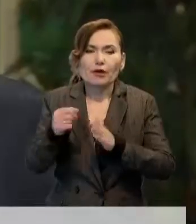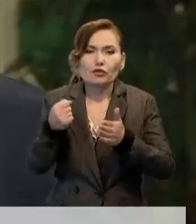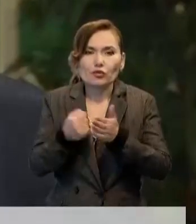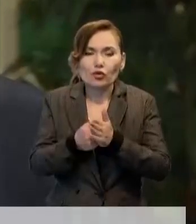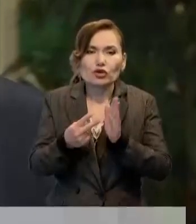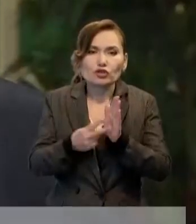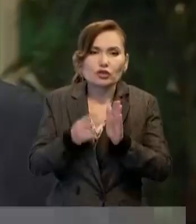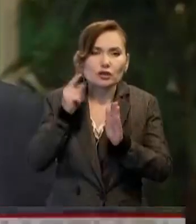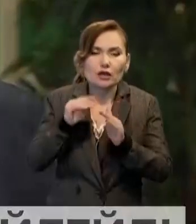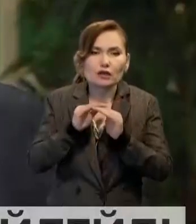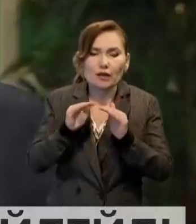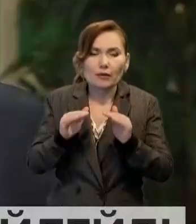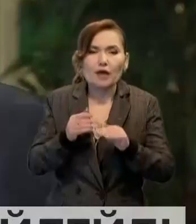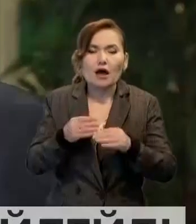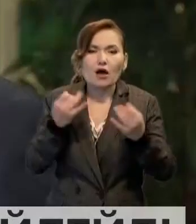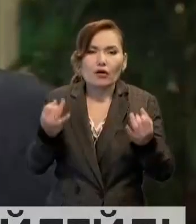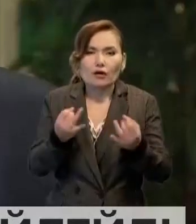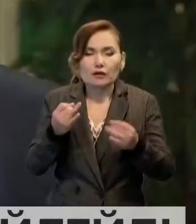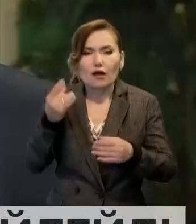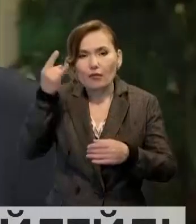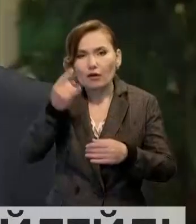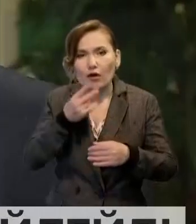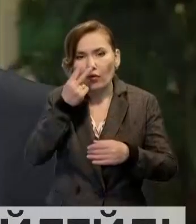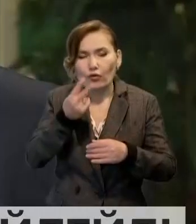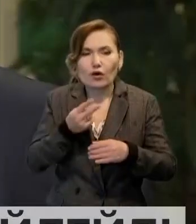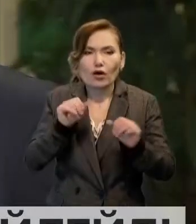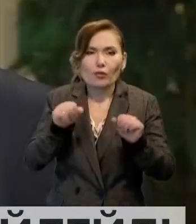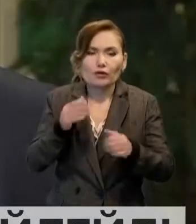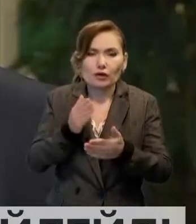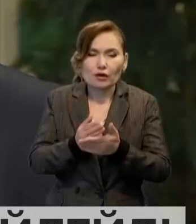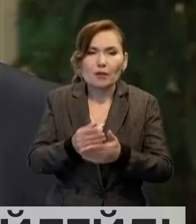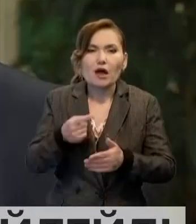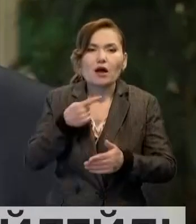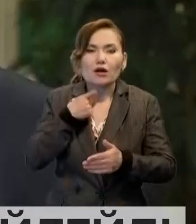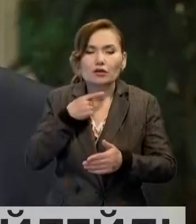ана тілінде түрлі мультфильмдер көріп, зейінін жетілдіруге мүмкіндік бар. Дубляж жасау